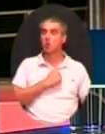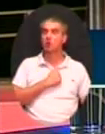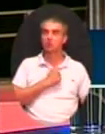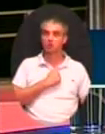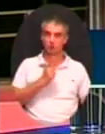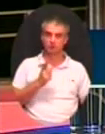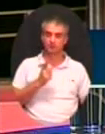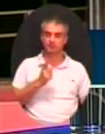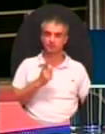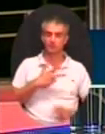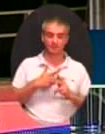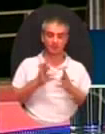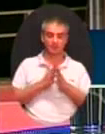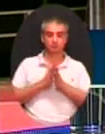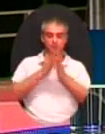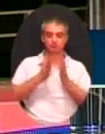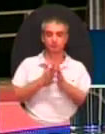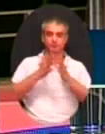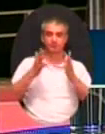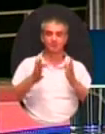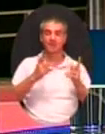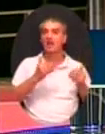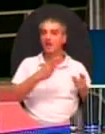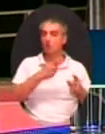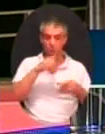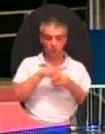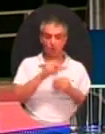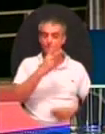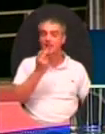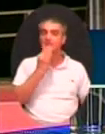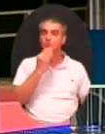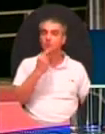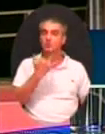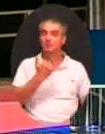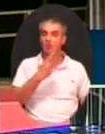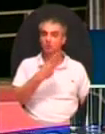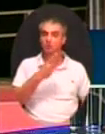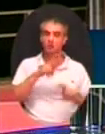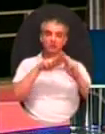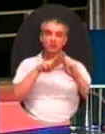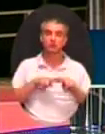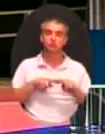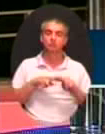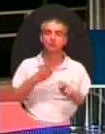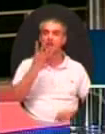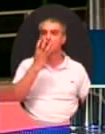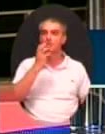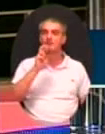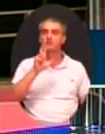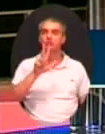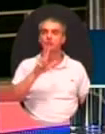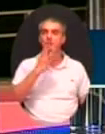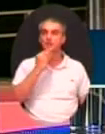האורתודוקסית רק תלך ותגדל, אצל הרפורמה מתוך 200 יהודים היום יישארו